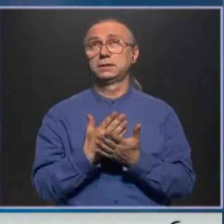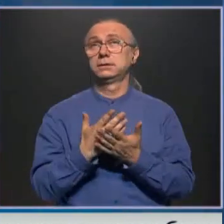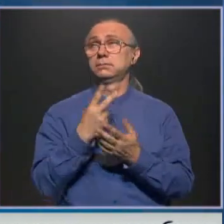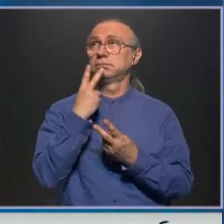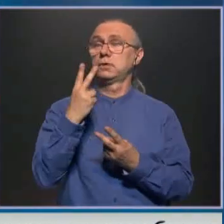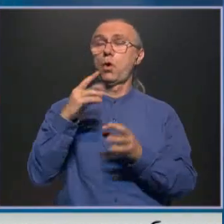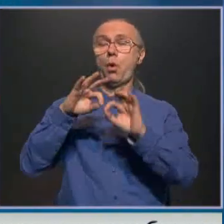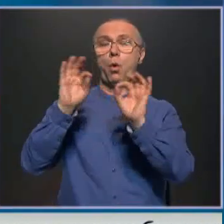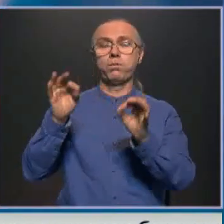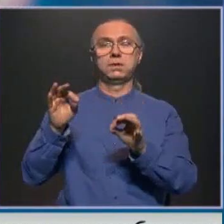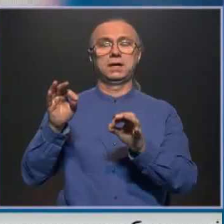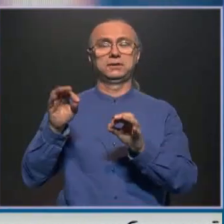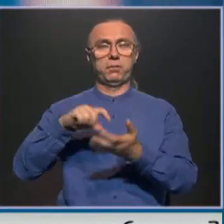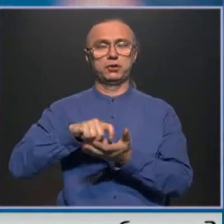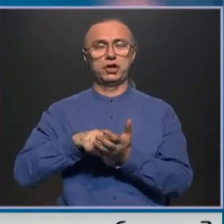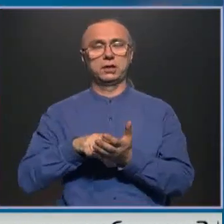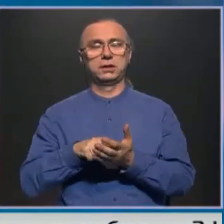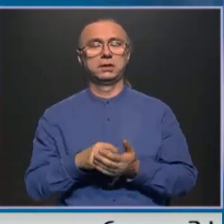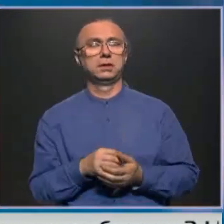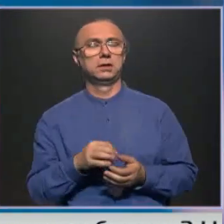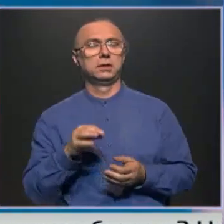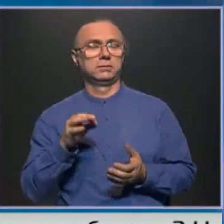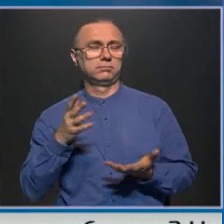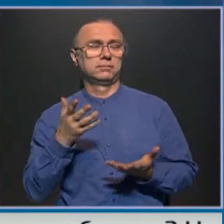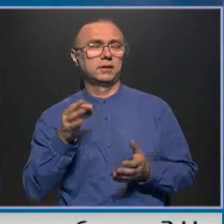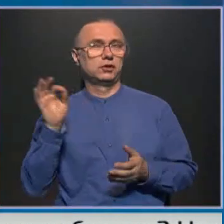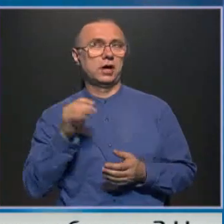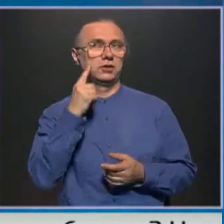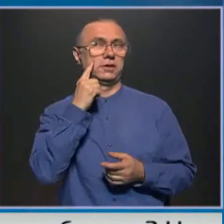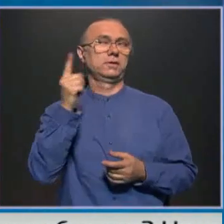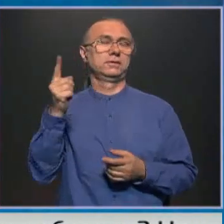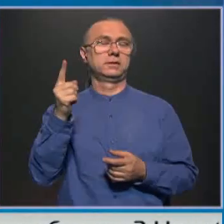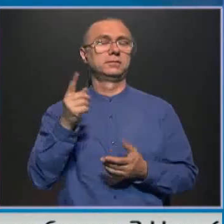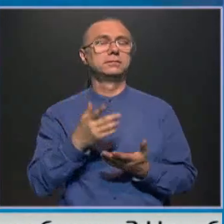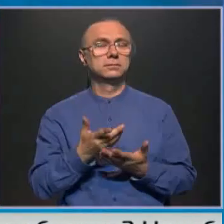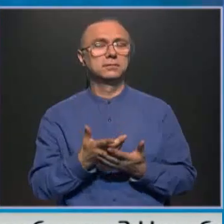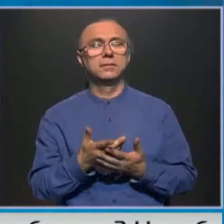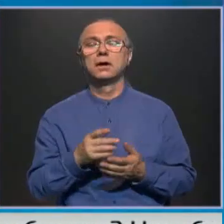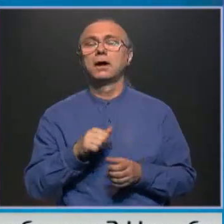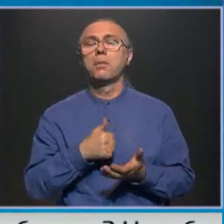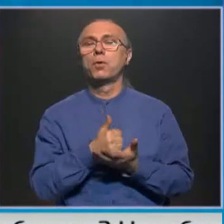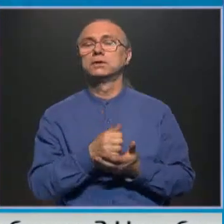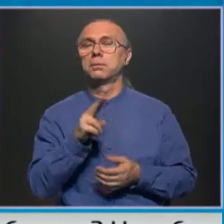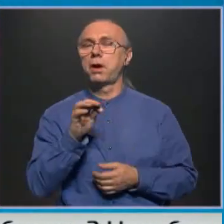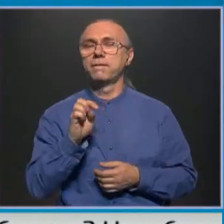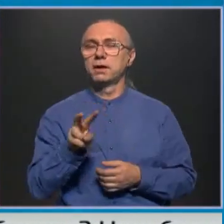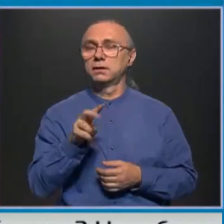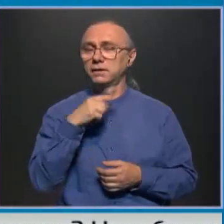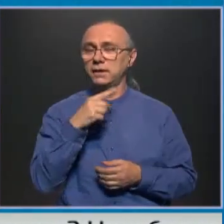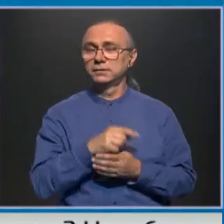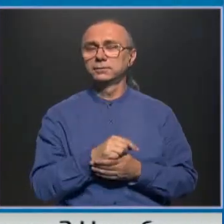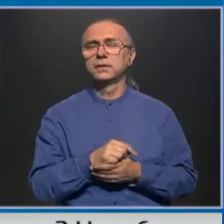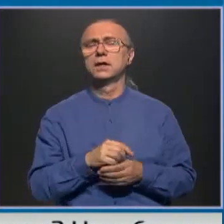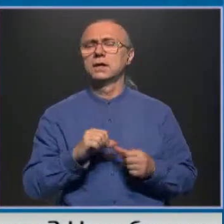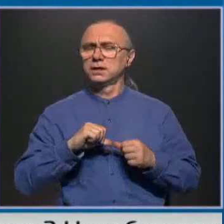помещении, всегда больше шансов, что у тебя упадет на него взгляд, и ты вспомнишь, что апостол Павел заповедовал тебе непрестанно молиться. А молиться надо непрестанно,